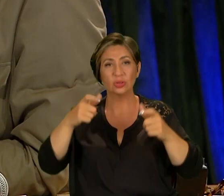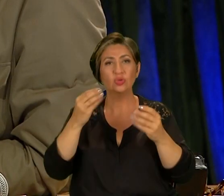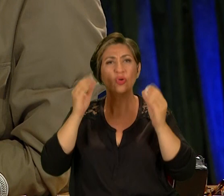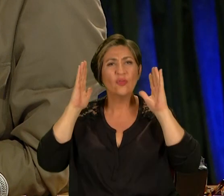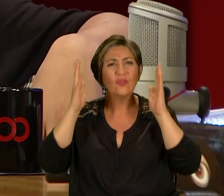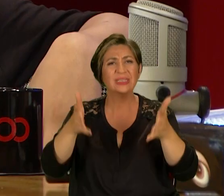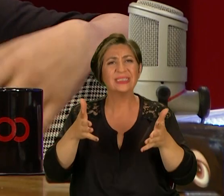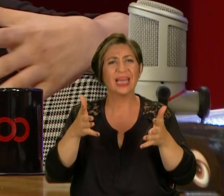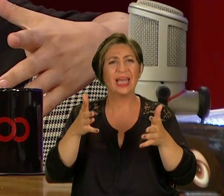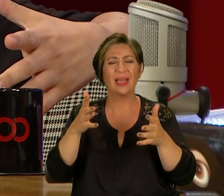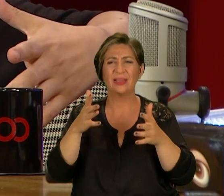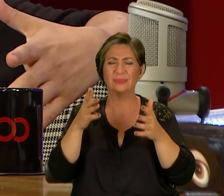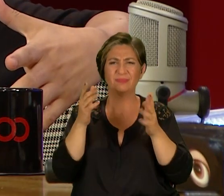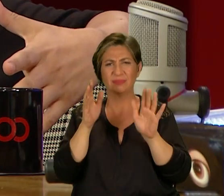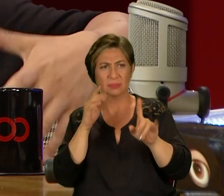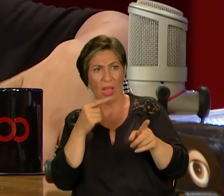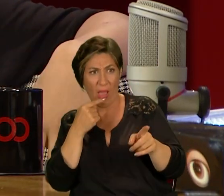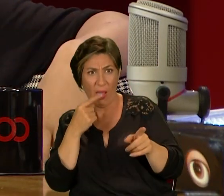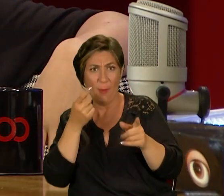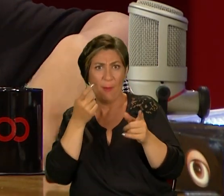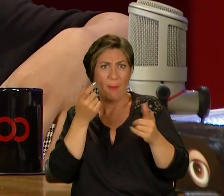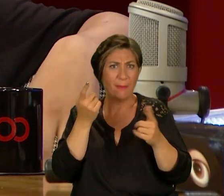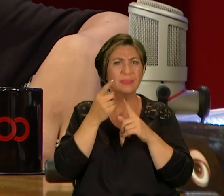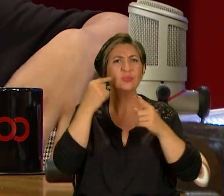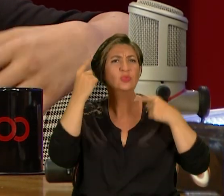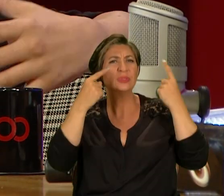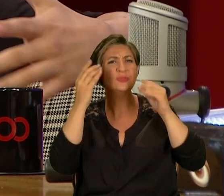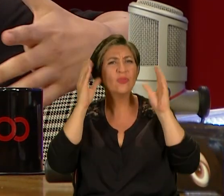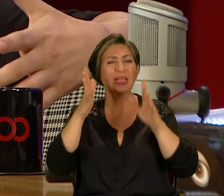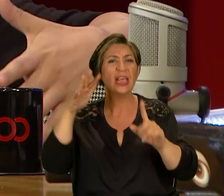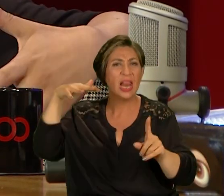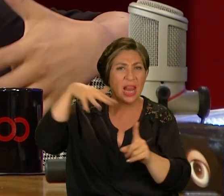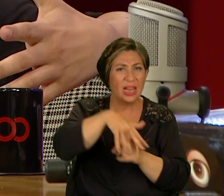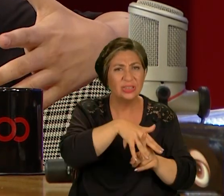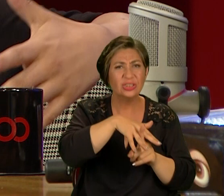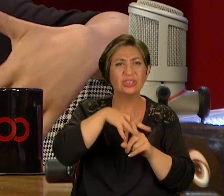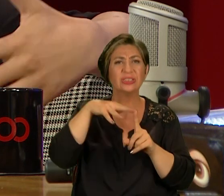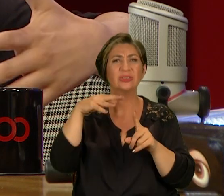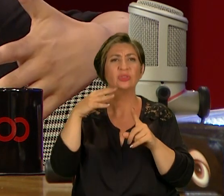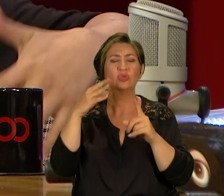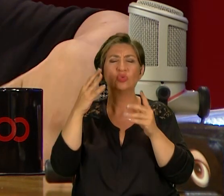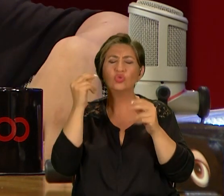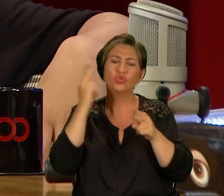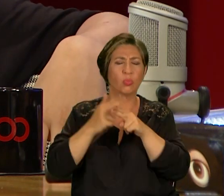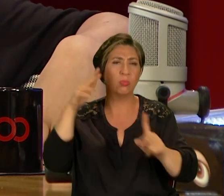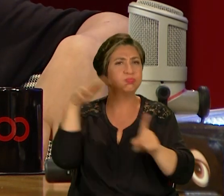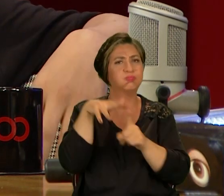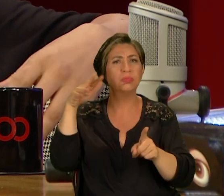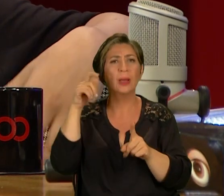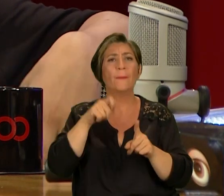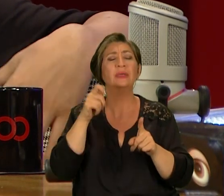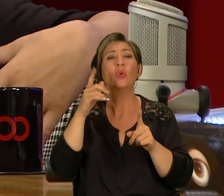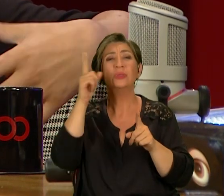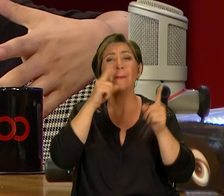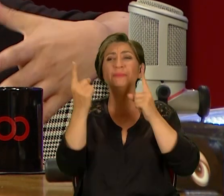fazla ön yargılarla hareket eden bir toplumuz. Ve linç konusunda üstümüze yoktur. O